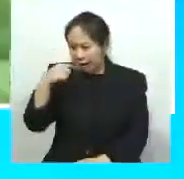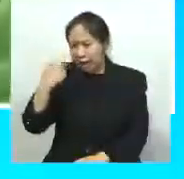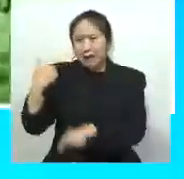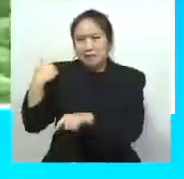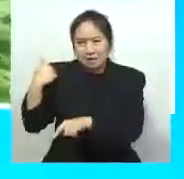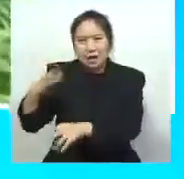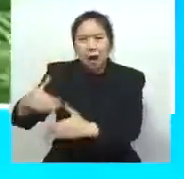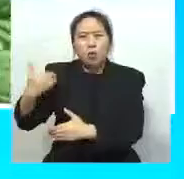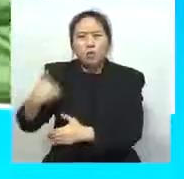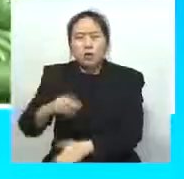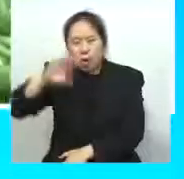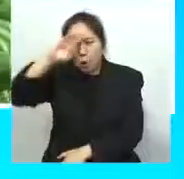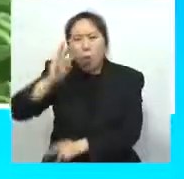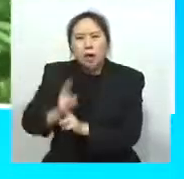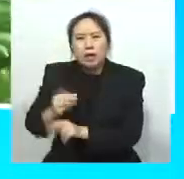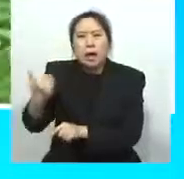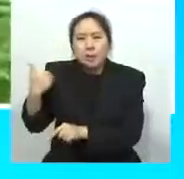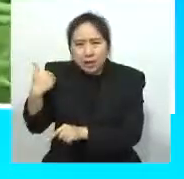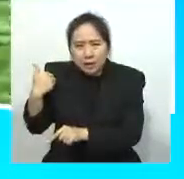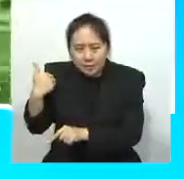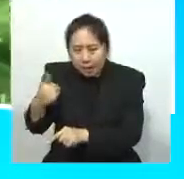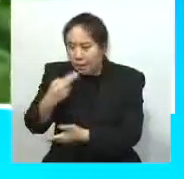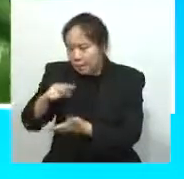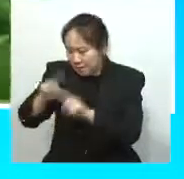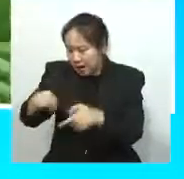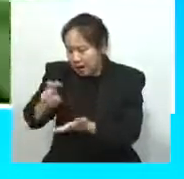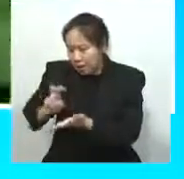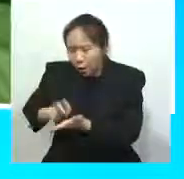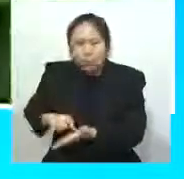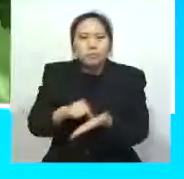เนี่ยสามารถแจ้งได้เพื่อที่จะไม่ได้ถูกลงโทษขาดยาด้วยนะคะ